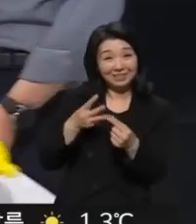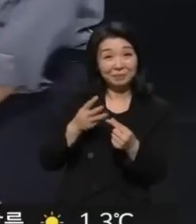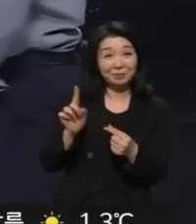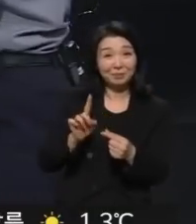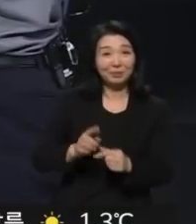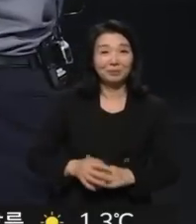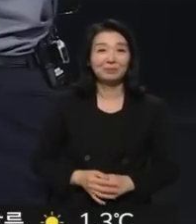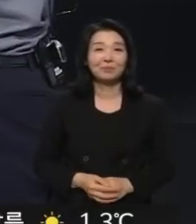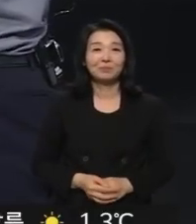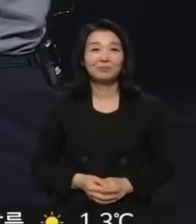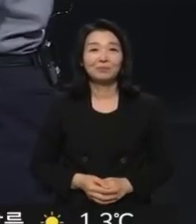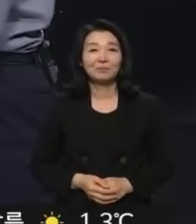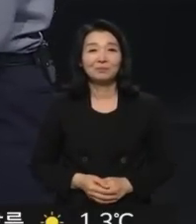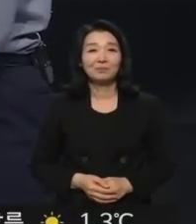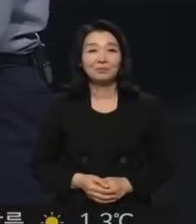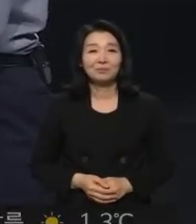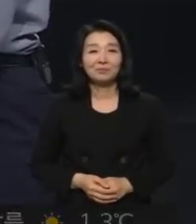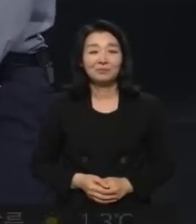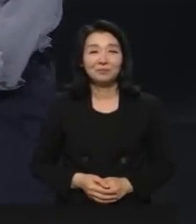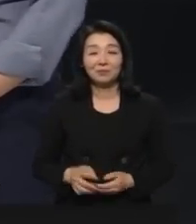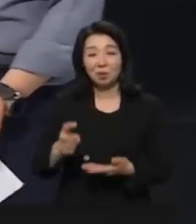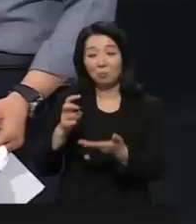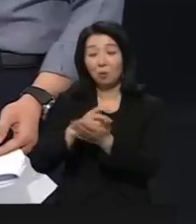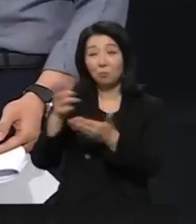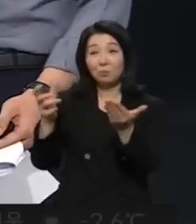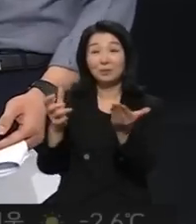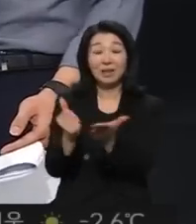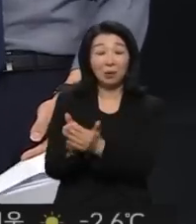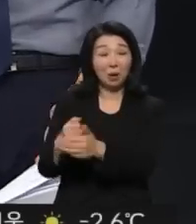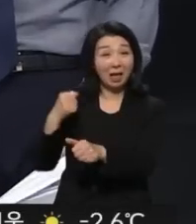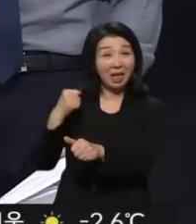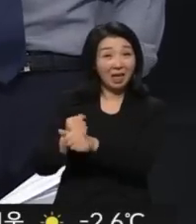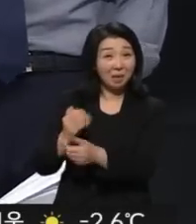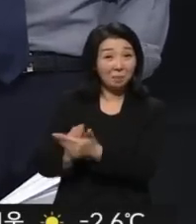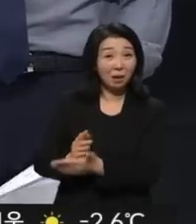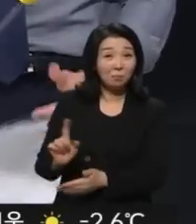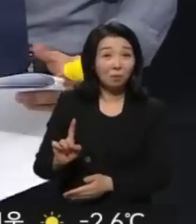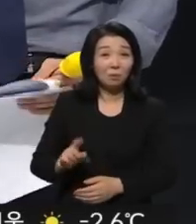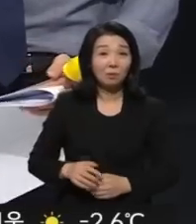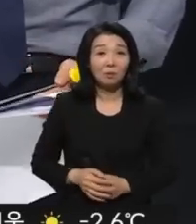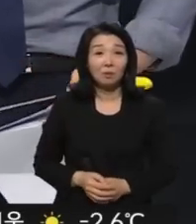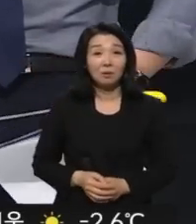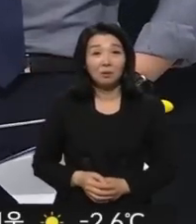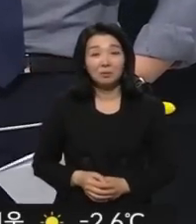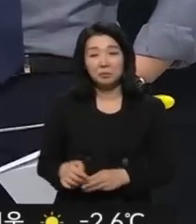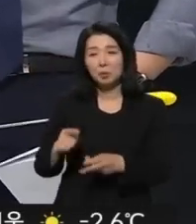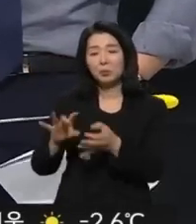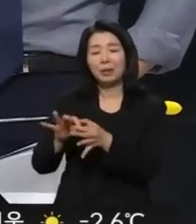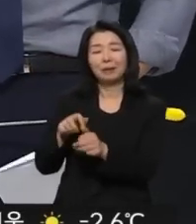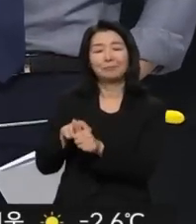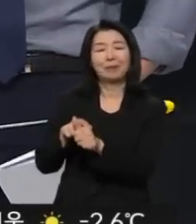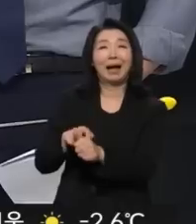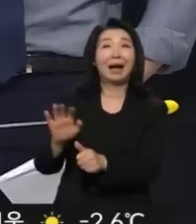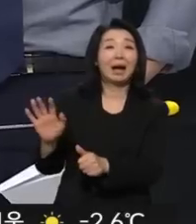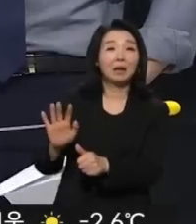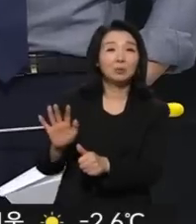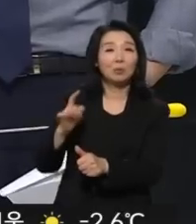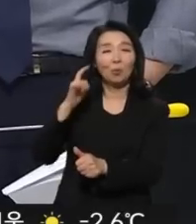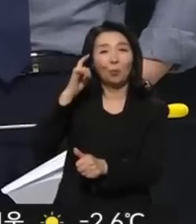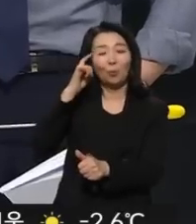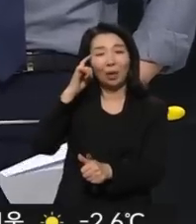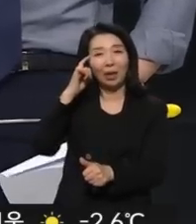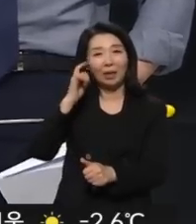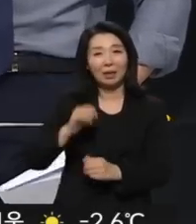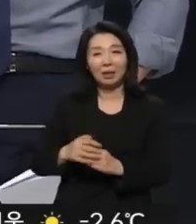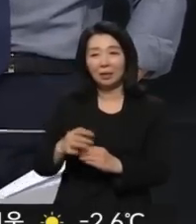살펴볼까요? 네, 한동훈 차출론입니다. 사실 이건 친윤계가 밀어붙이고 있다기보다는 여권